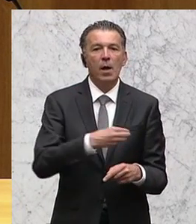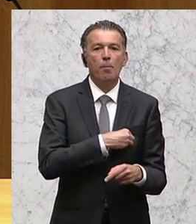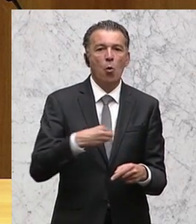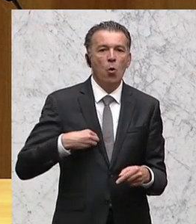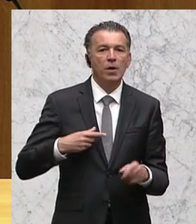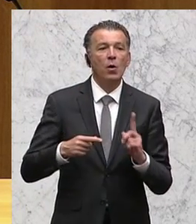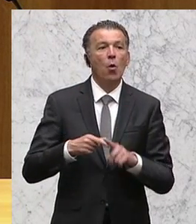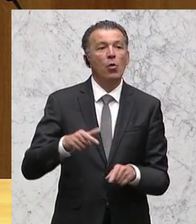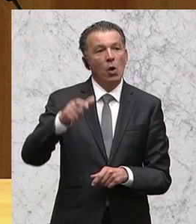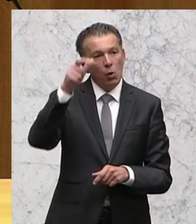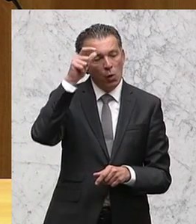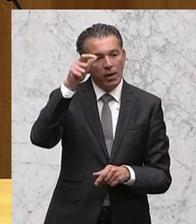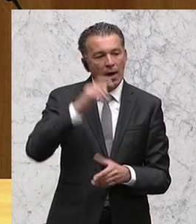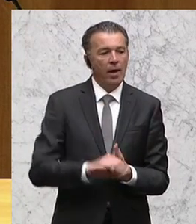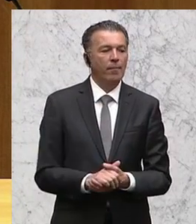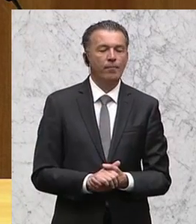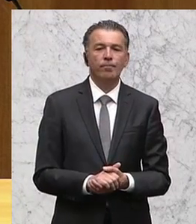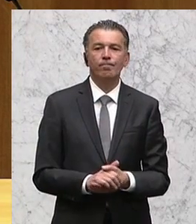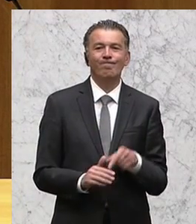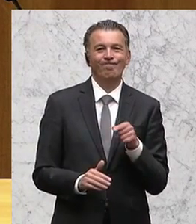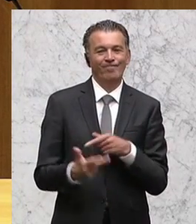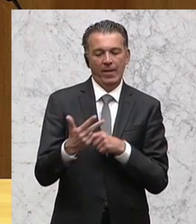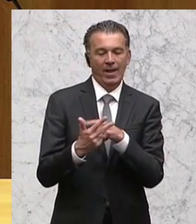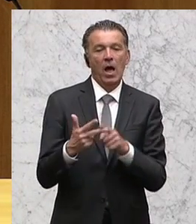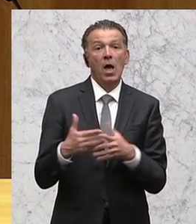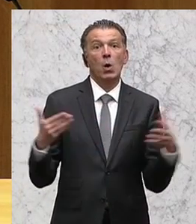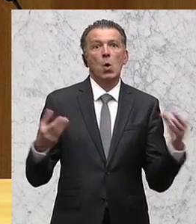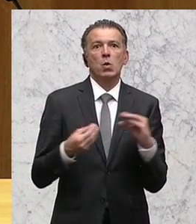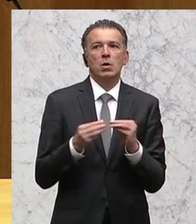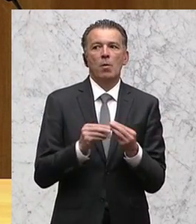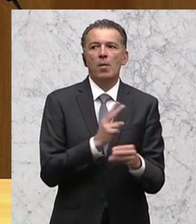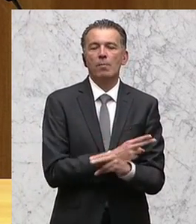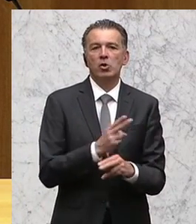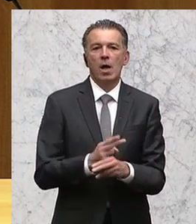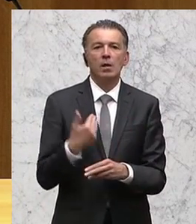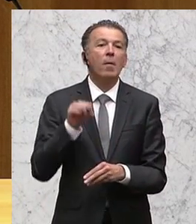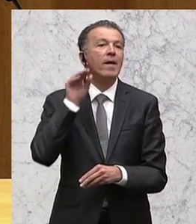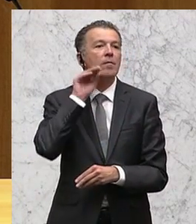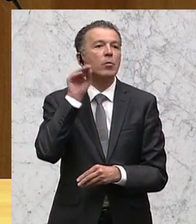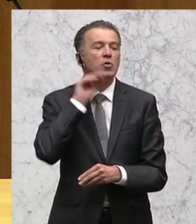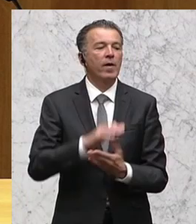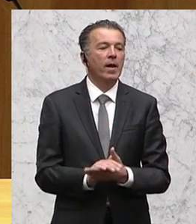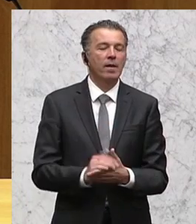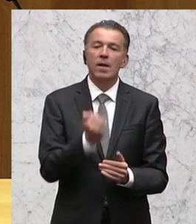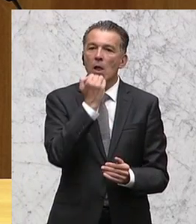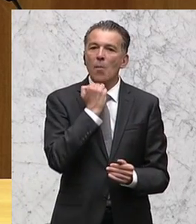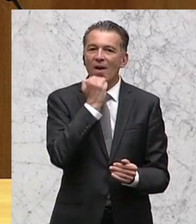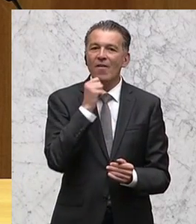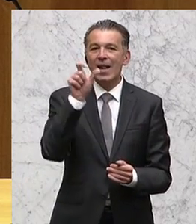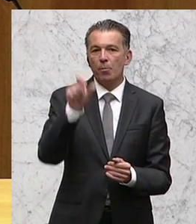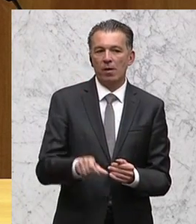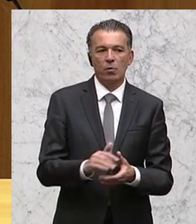der Türkei, aus den großen Problemstaaten. Die meisten Beschwerden sind von